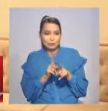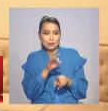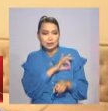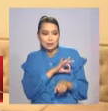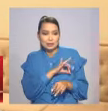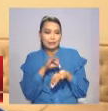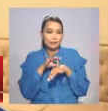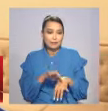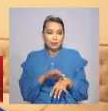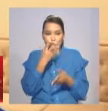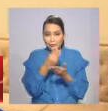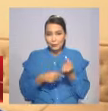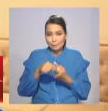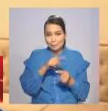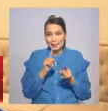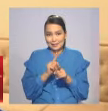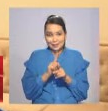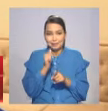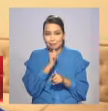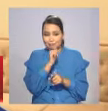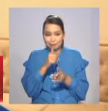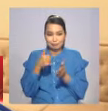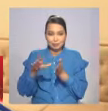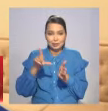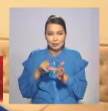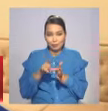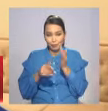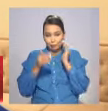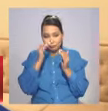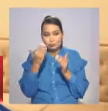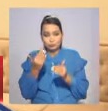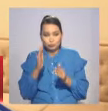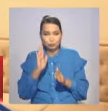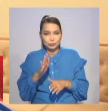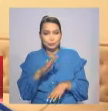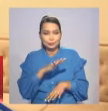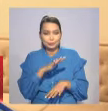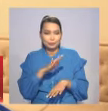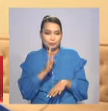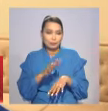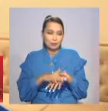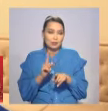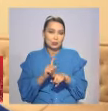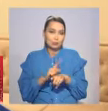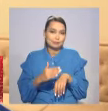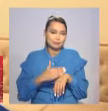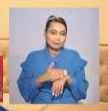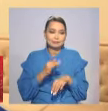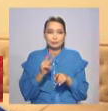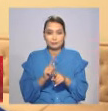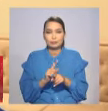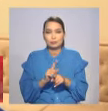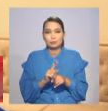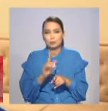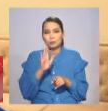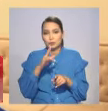ведет свой бизнес в тени, естественно, меры контроля там будут предусмотрены. То есть такой дифференцированный подход будет применяться.